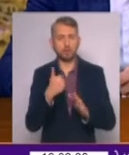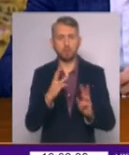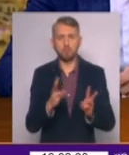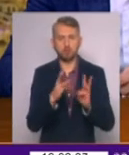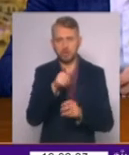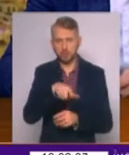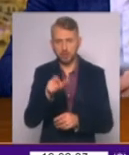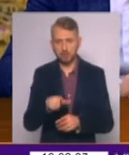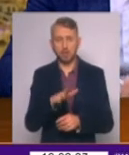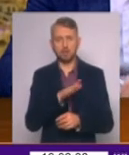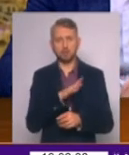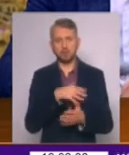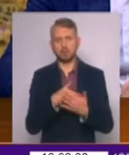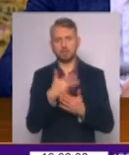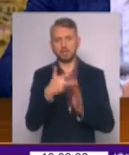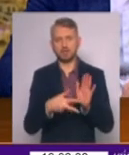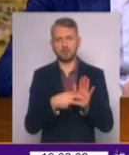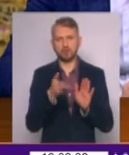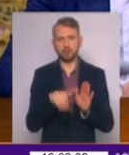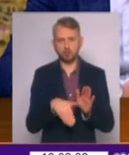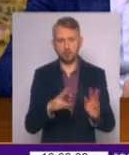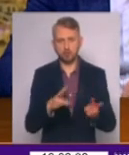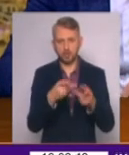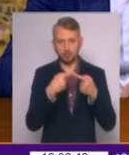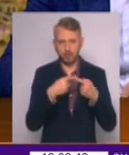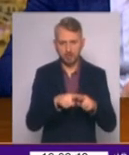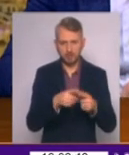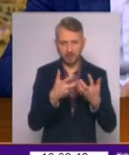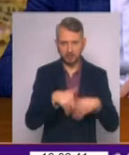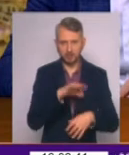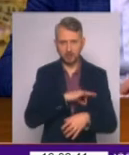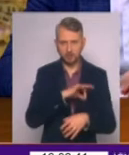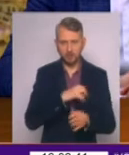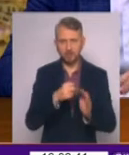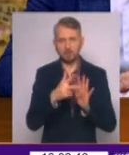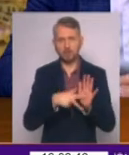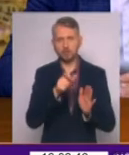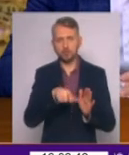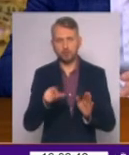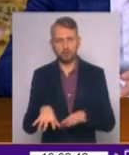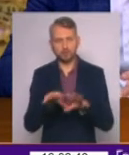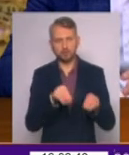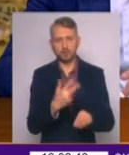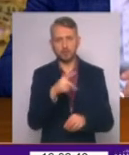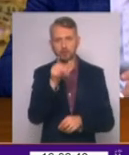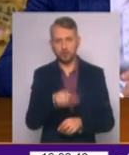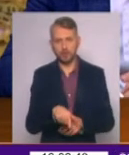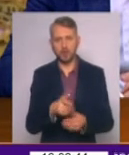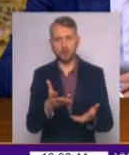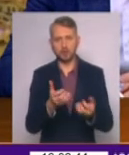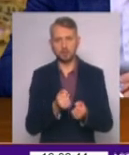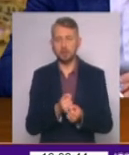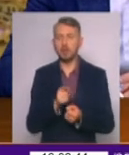пожежників, було десь 38 одиниць пожежної техніки задіяно в гасінні, 18 чоловік виконано, 3 отримали так,